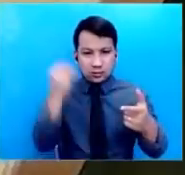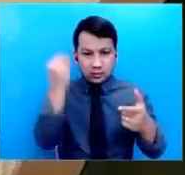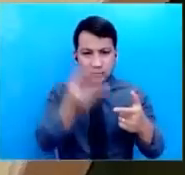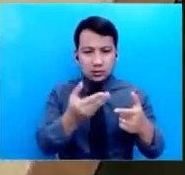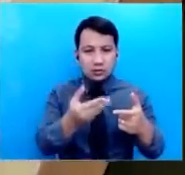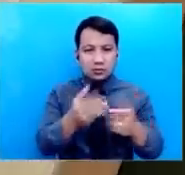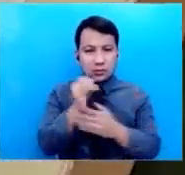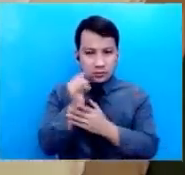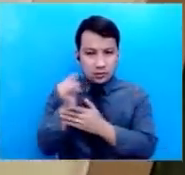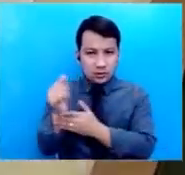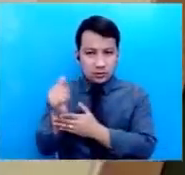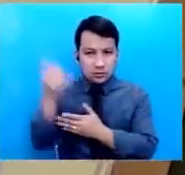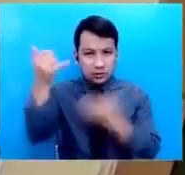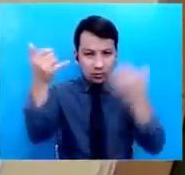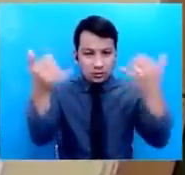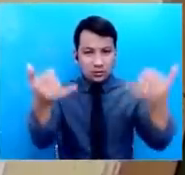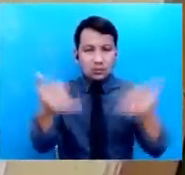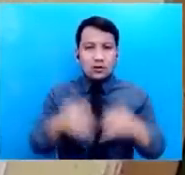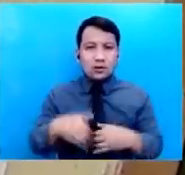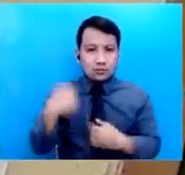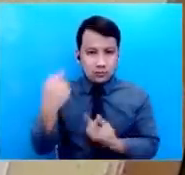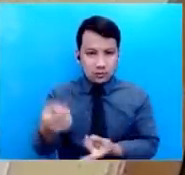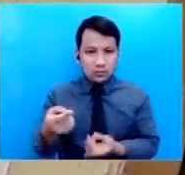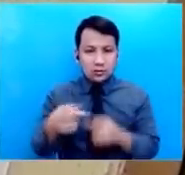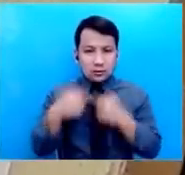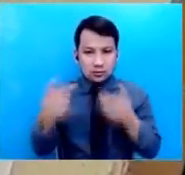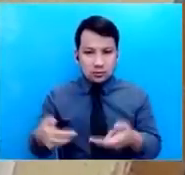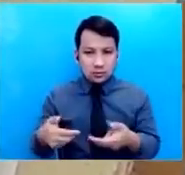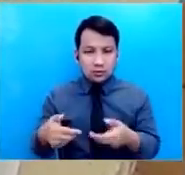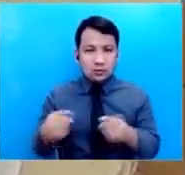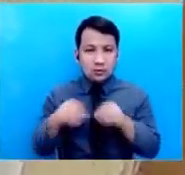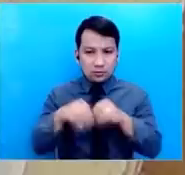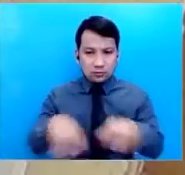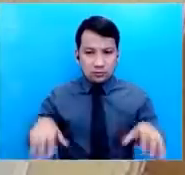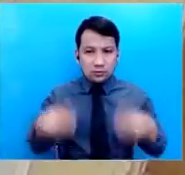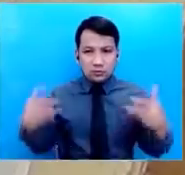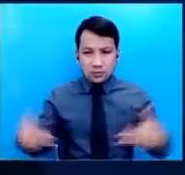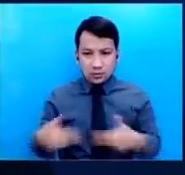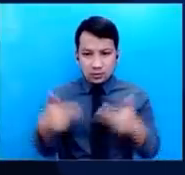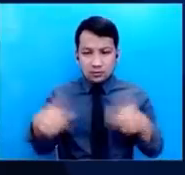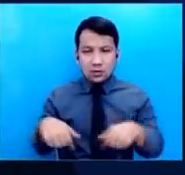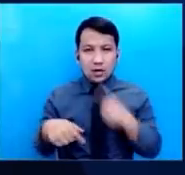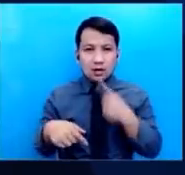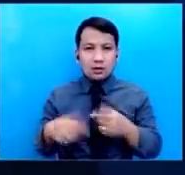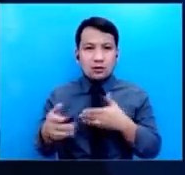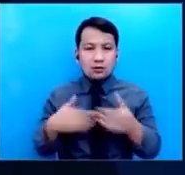CCTV footage noong panahong naglaban ng manok at nawala ang mga sabongero. Yung